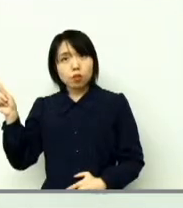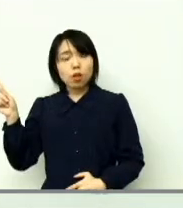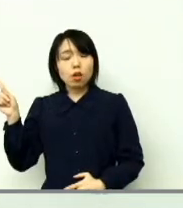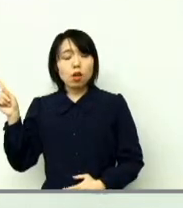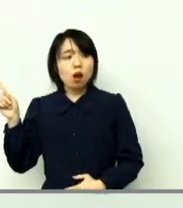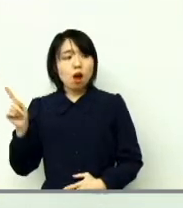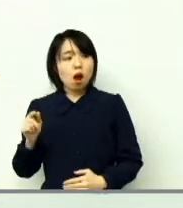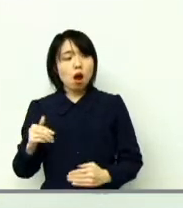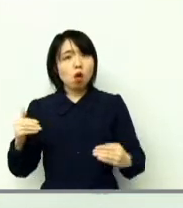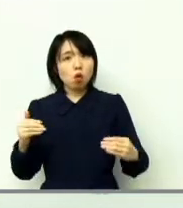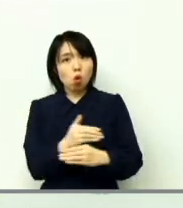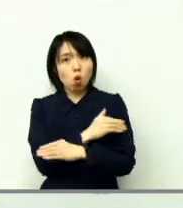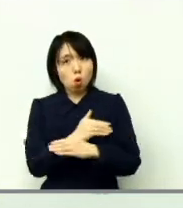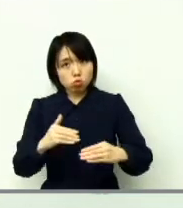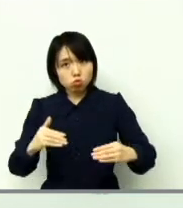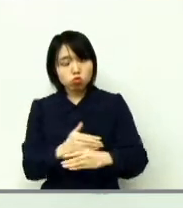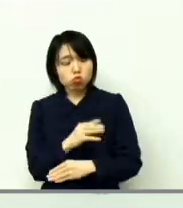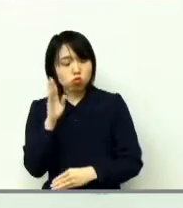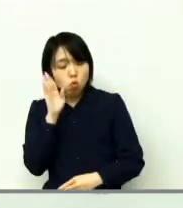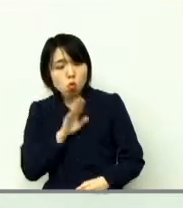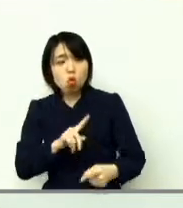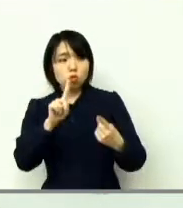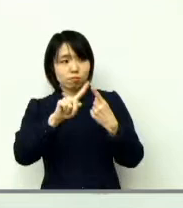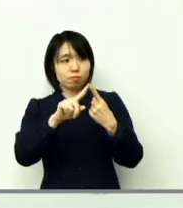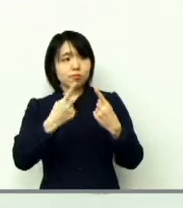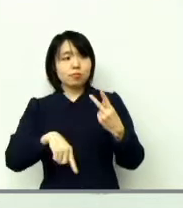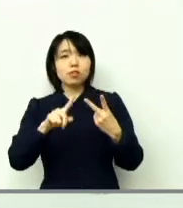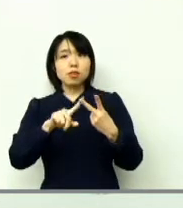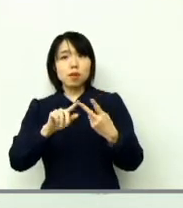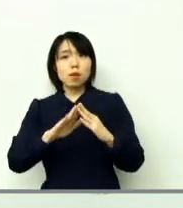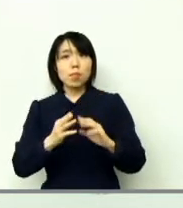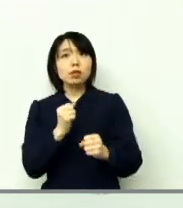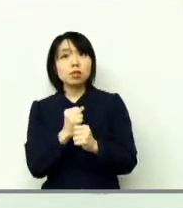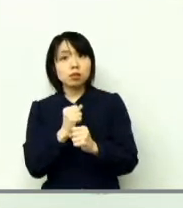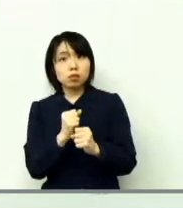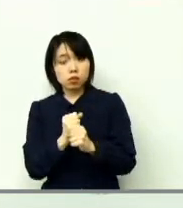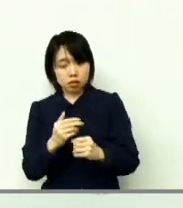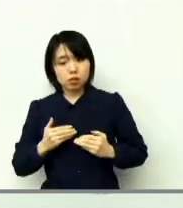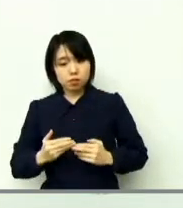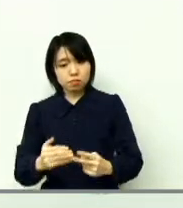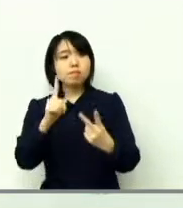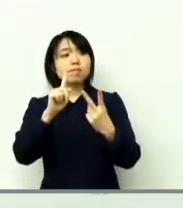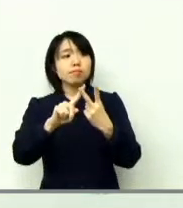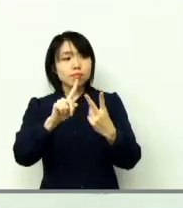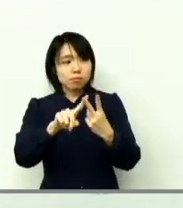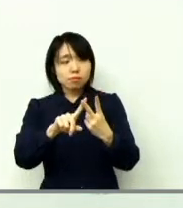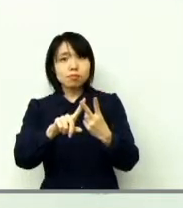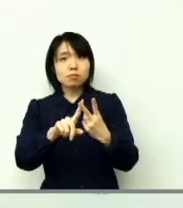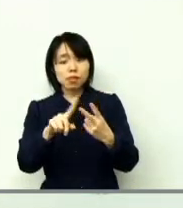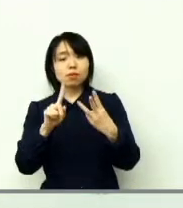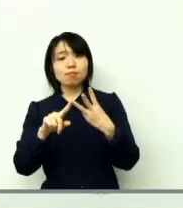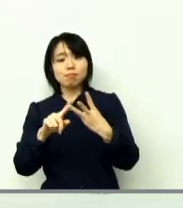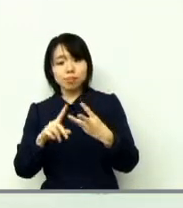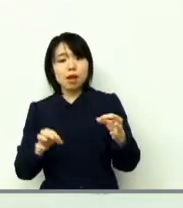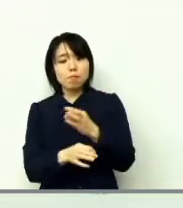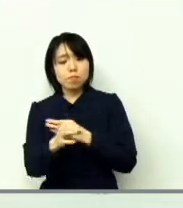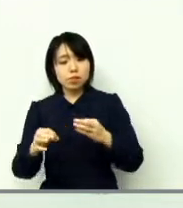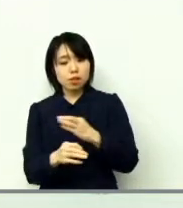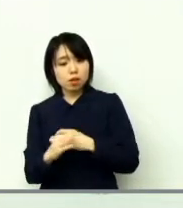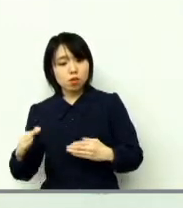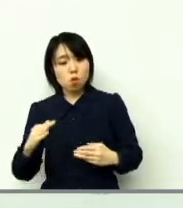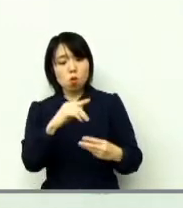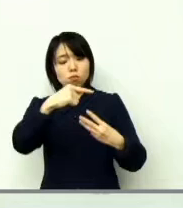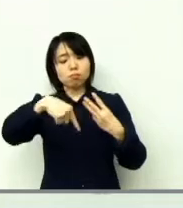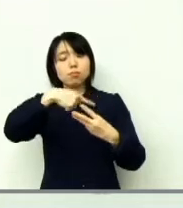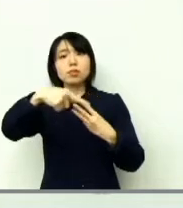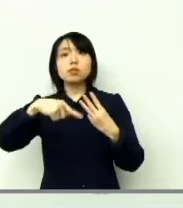交通インフラの拡充、それから2つ目が街づくりの推進、都市機能の拡充ということですね。それからビジネス交流の推進、この